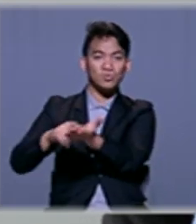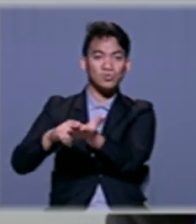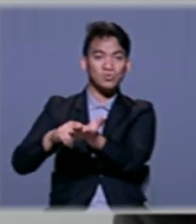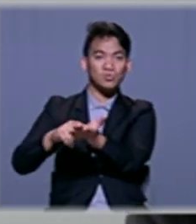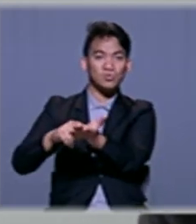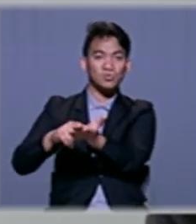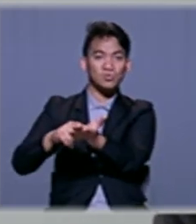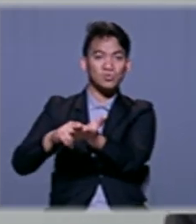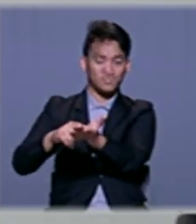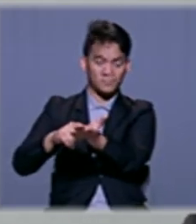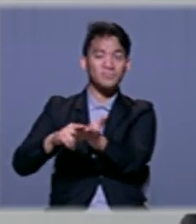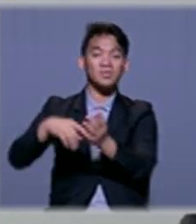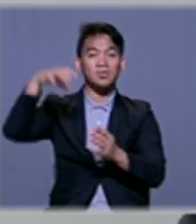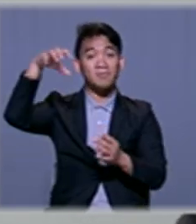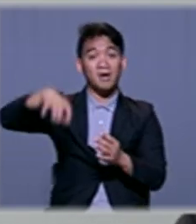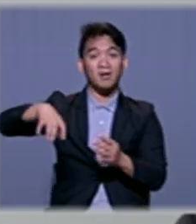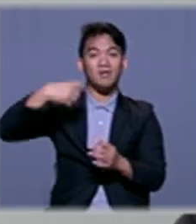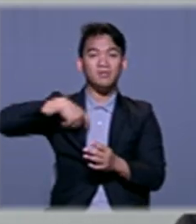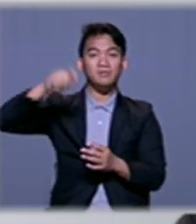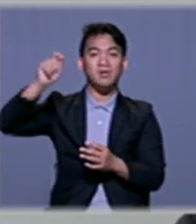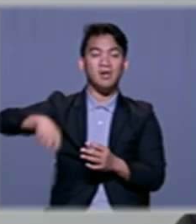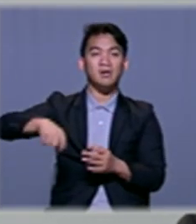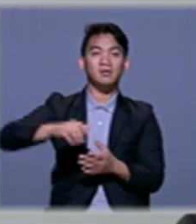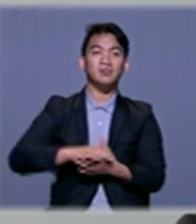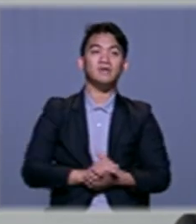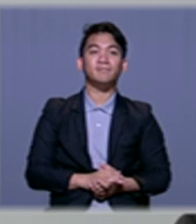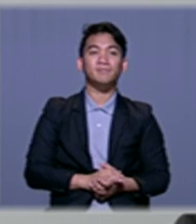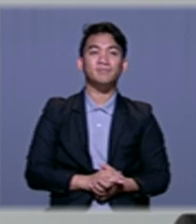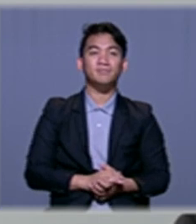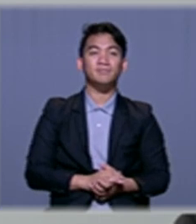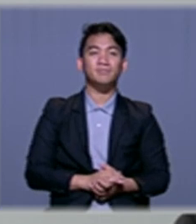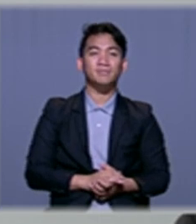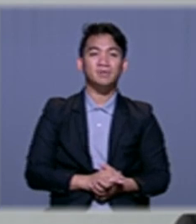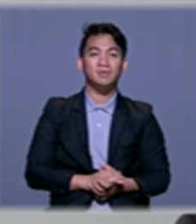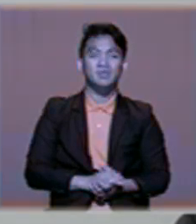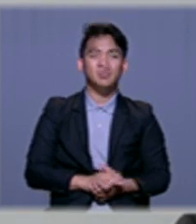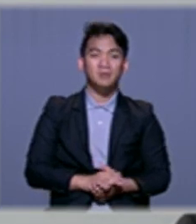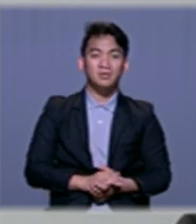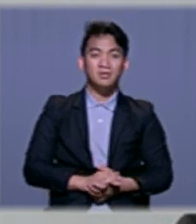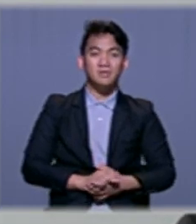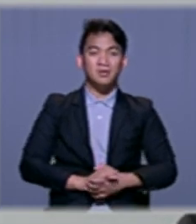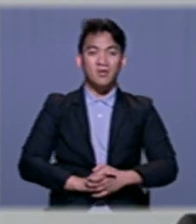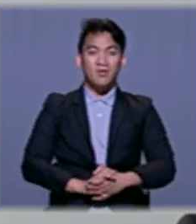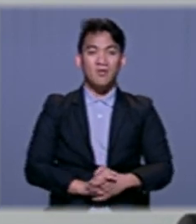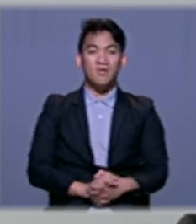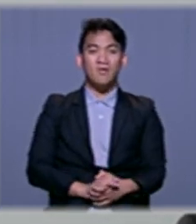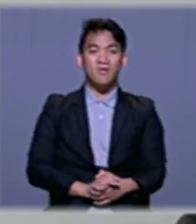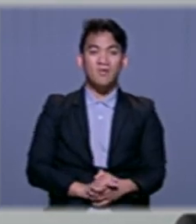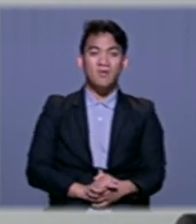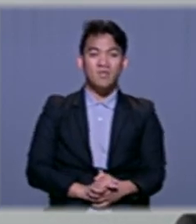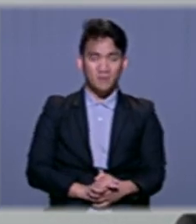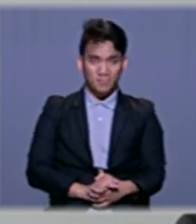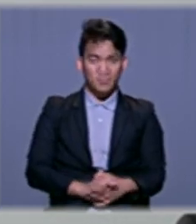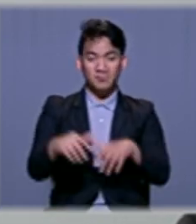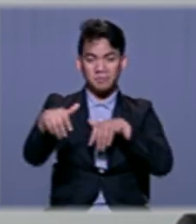ลงไปยังสำนักงานในการพิเศษฝ่ายคดีกอง6กอง6นะครับแล้วก็เนื่องจากคดีนี้เป็นคดี